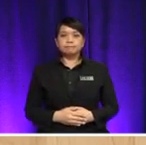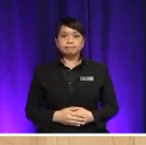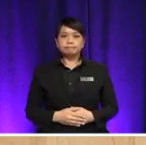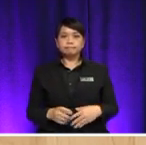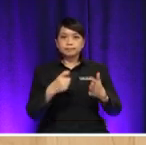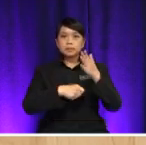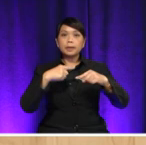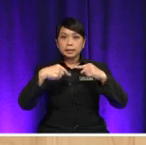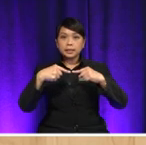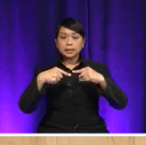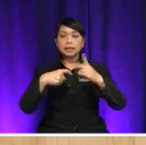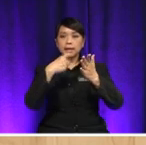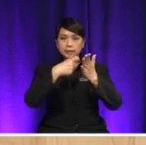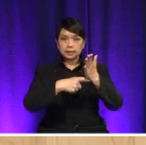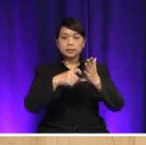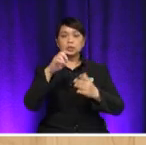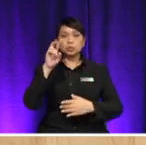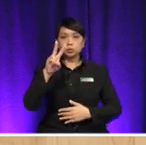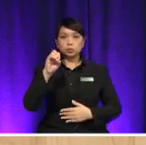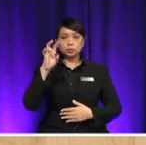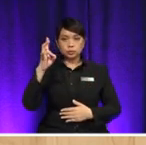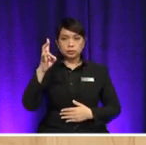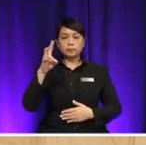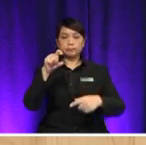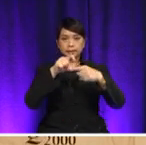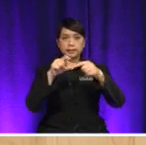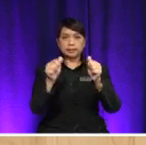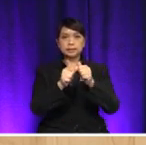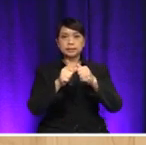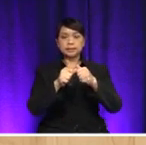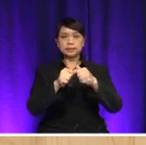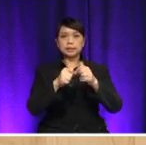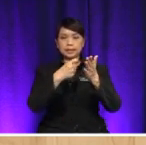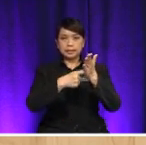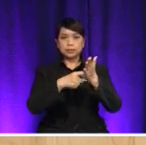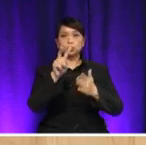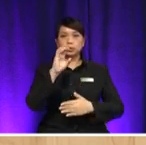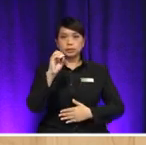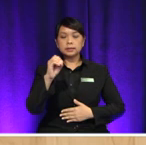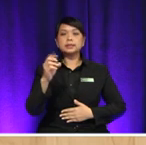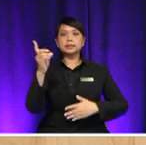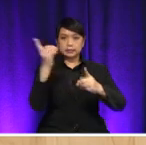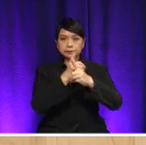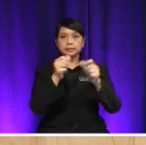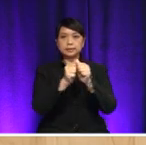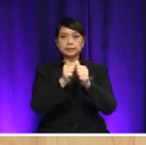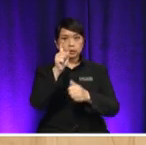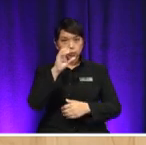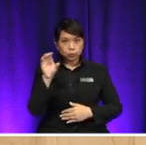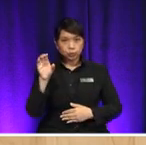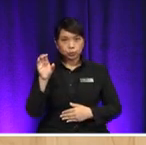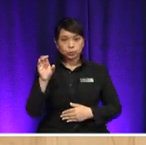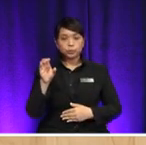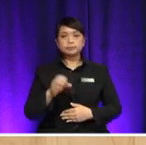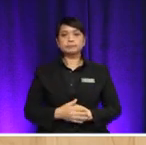tahun 2017 bahagia dengan harga tahun 2000 Diharapkan dengan 100 oke itu